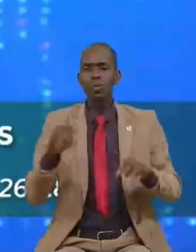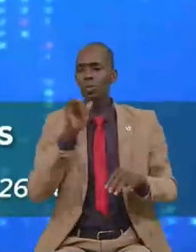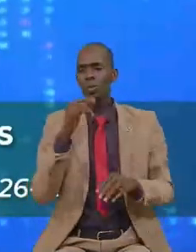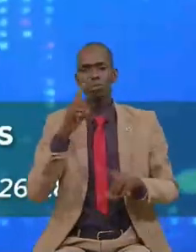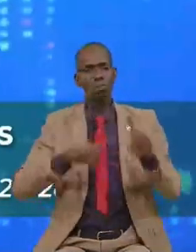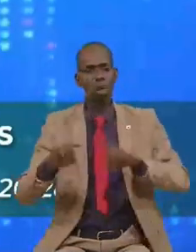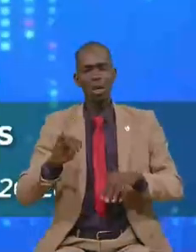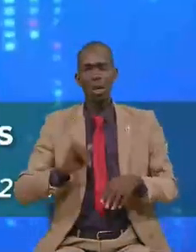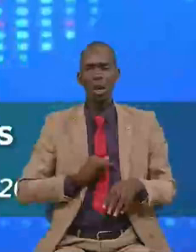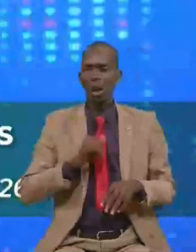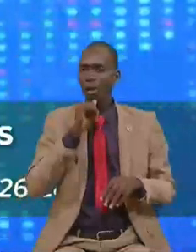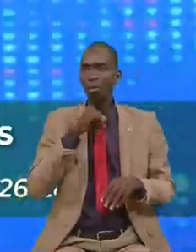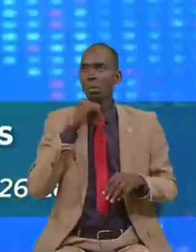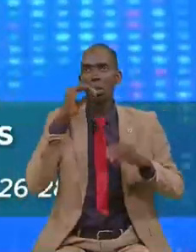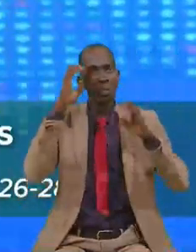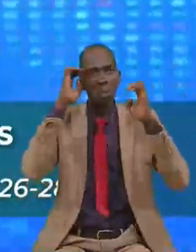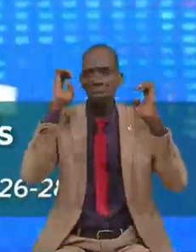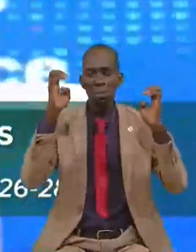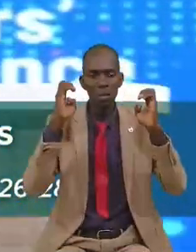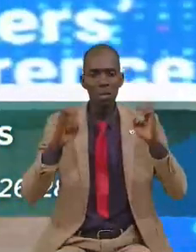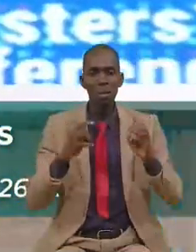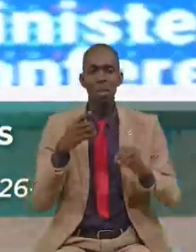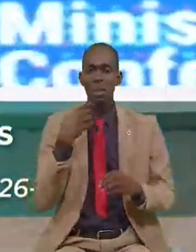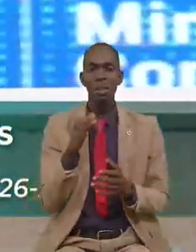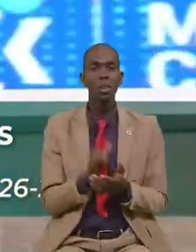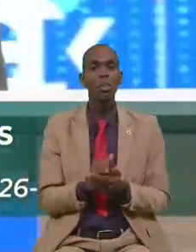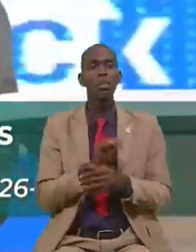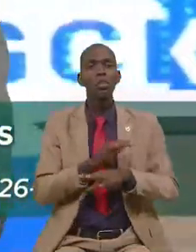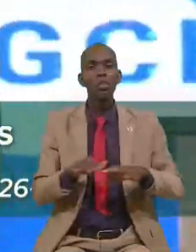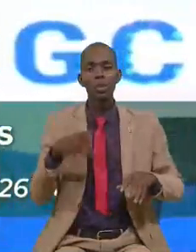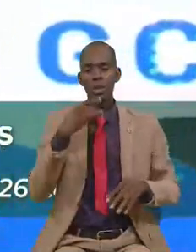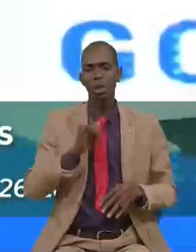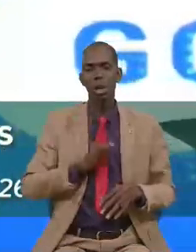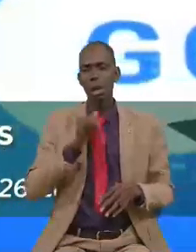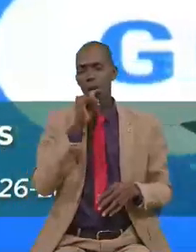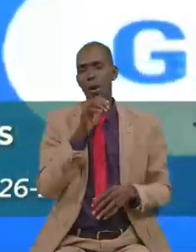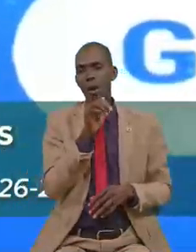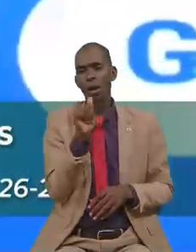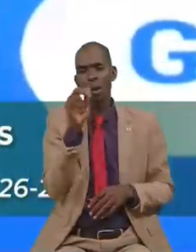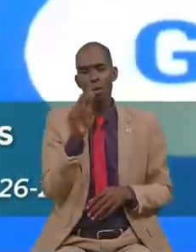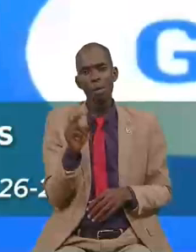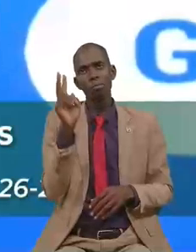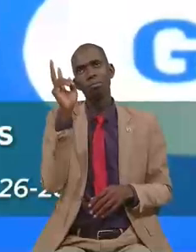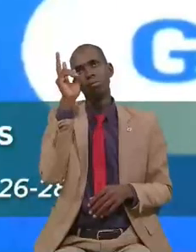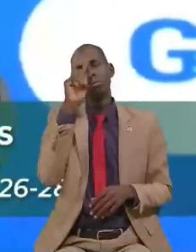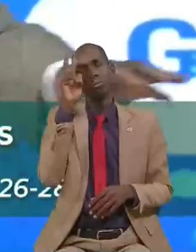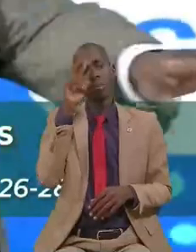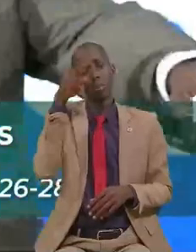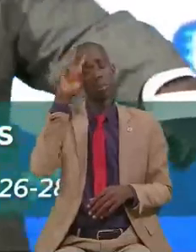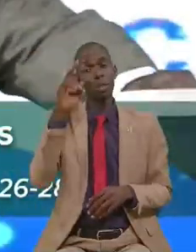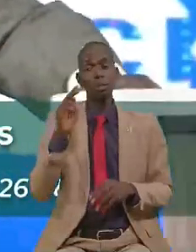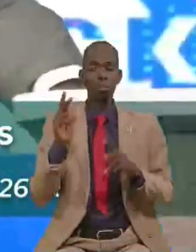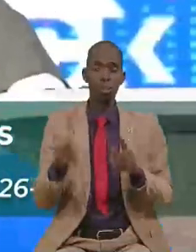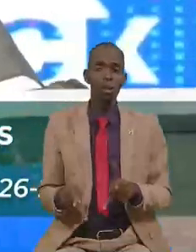me dit, ne dis pas, je suis un enfant. Une femme ignorante, ne dis pas, je